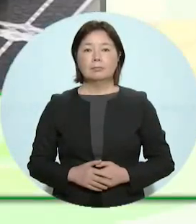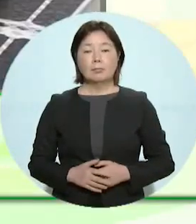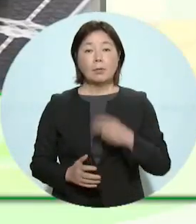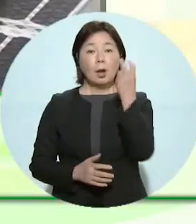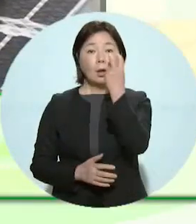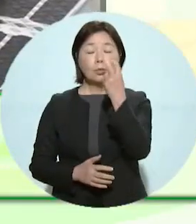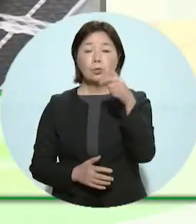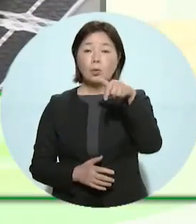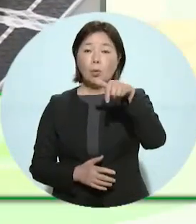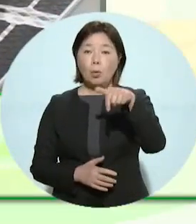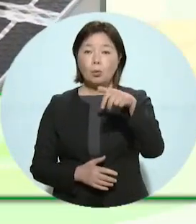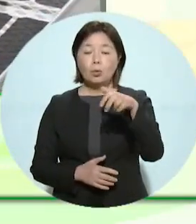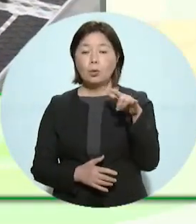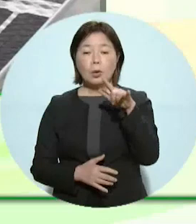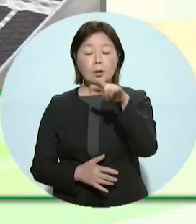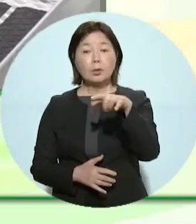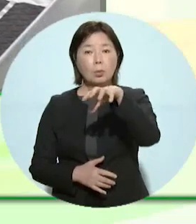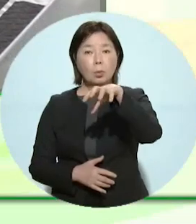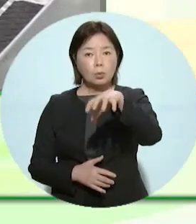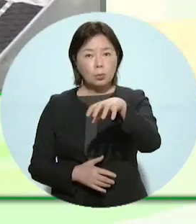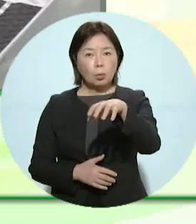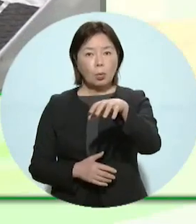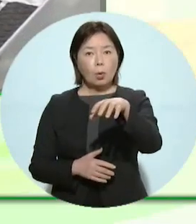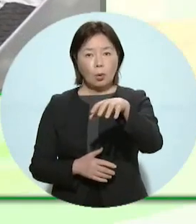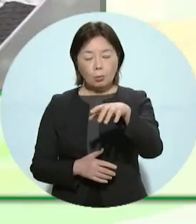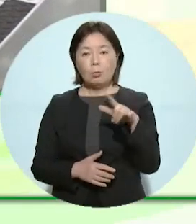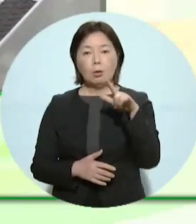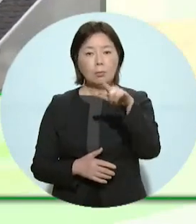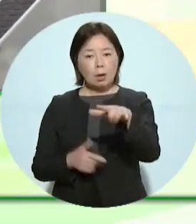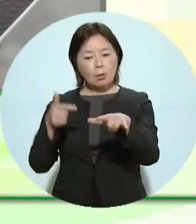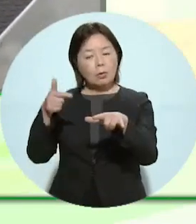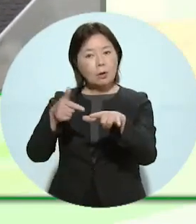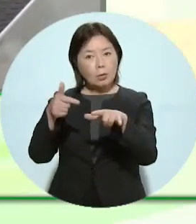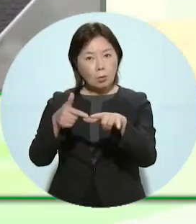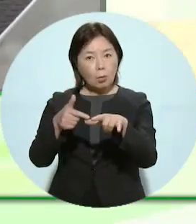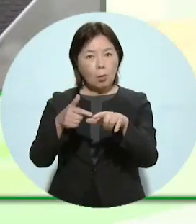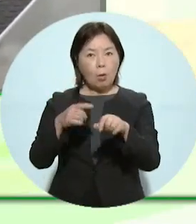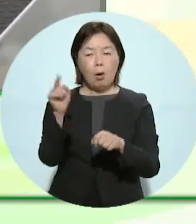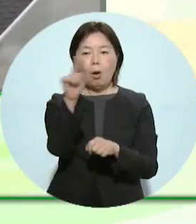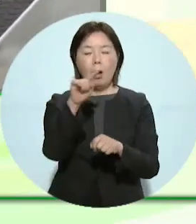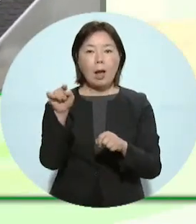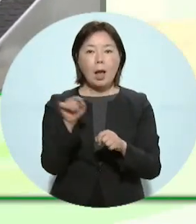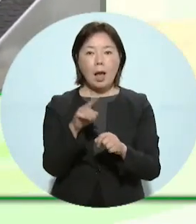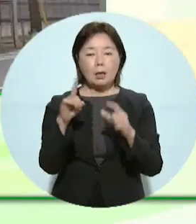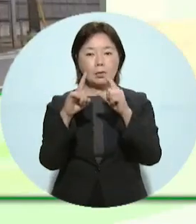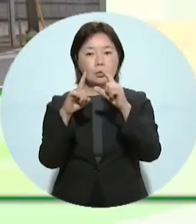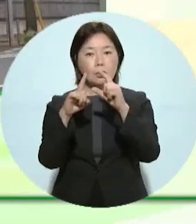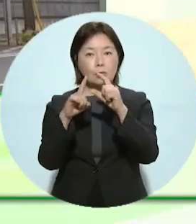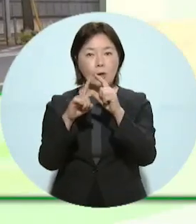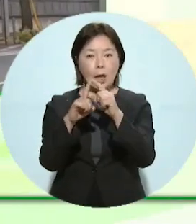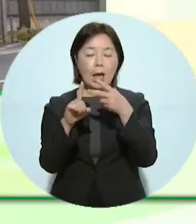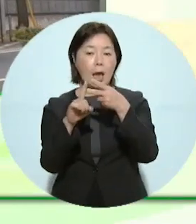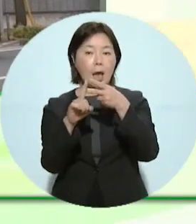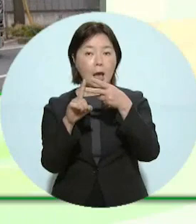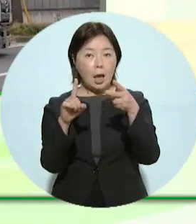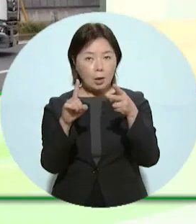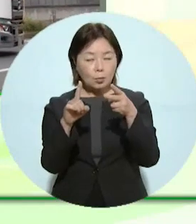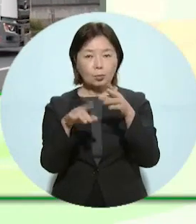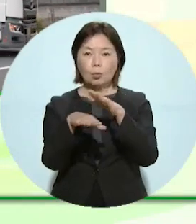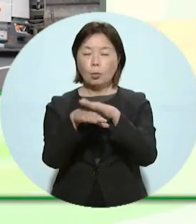調布飛行場で供給を行っている燃料、SAF、サステナブルアビエーションフューエ